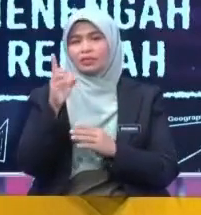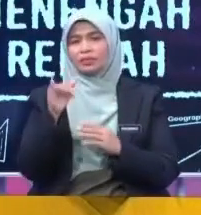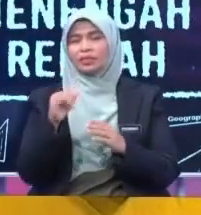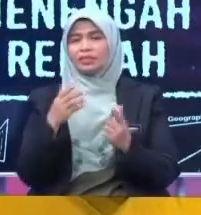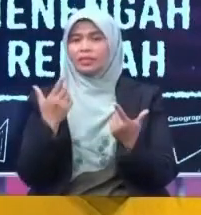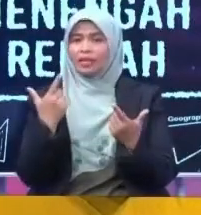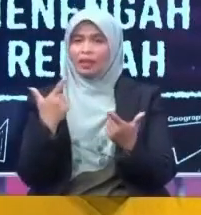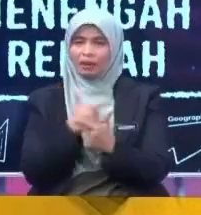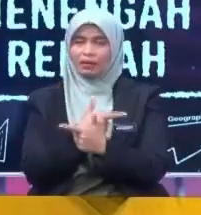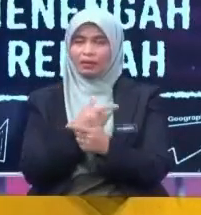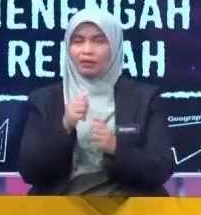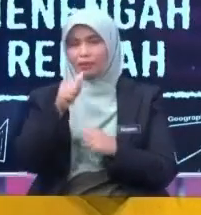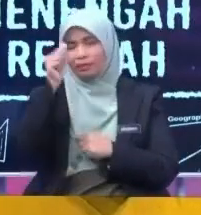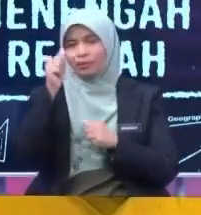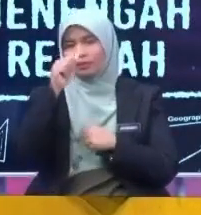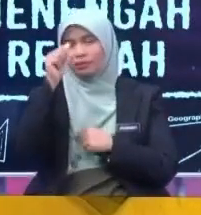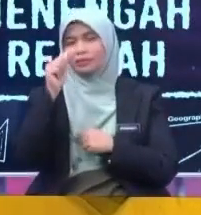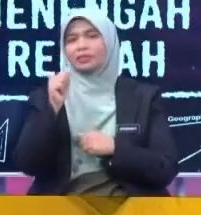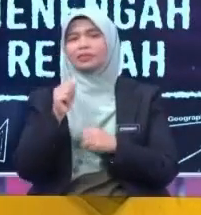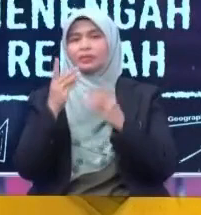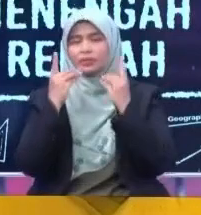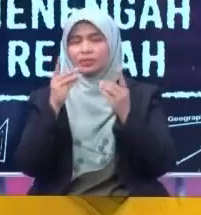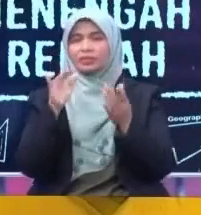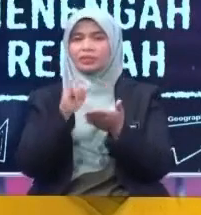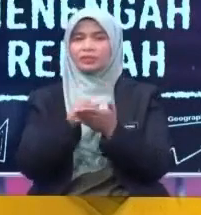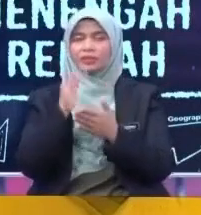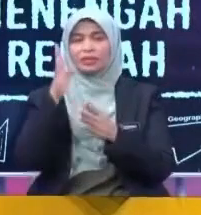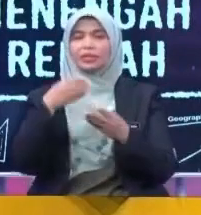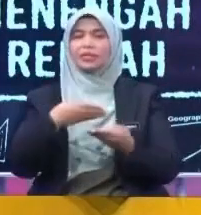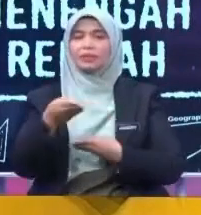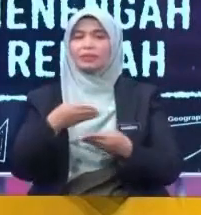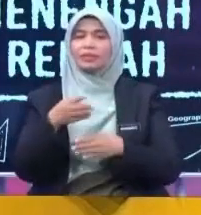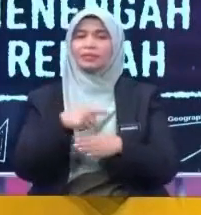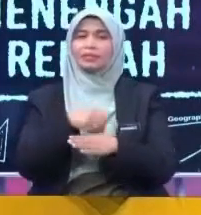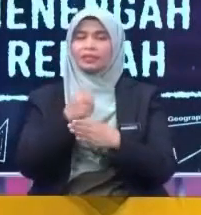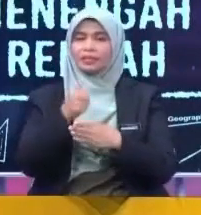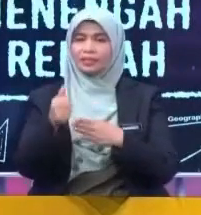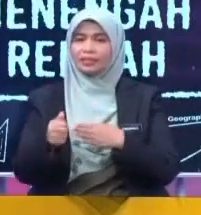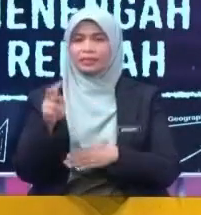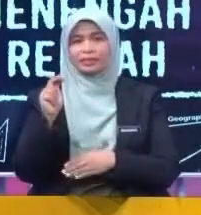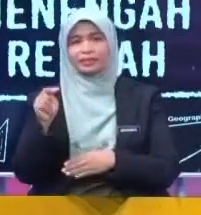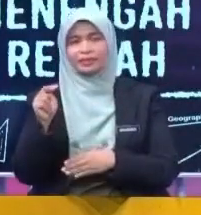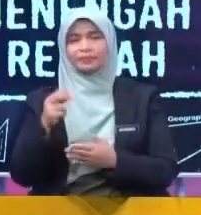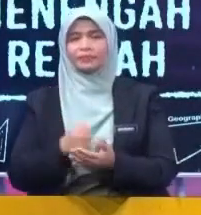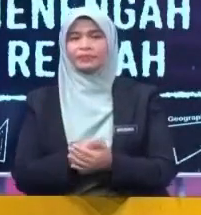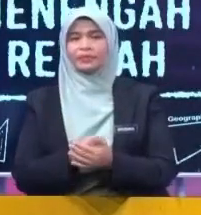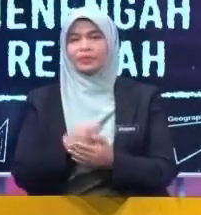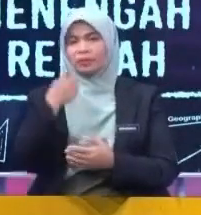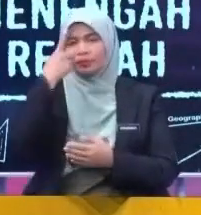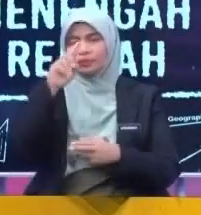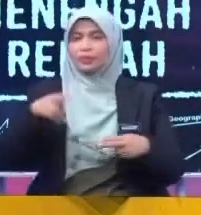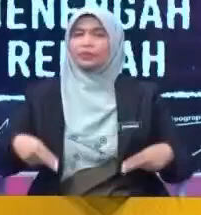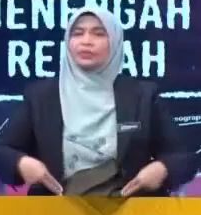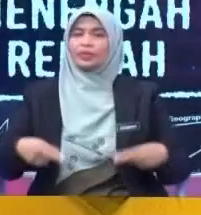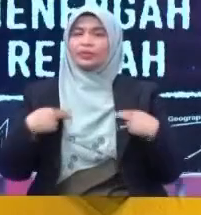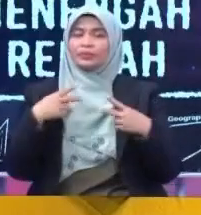Allah akan memberi dosa dan dosa tu pun akan dibalas di akhirat nanti. Okay, dan untuk kehidupan di dunia ni